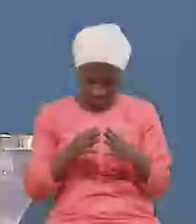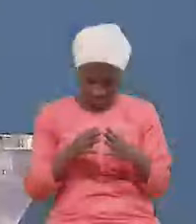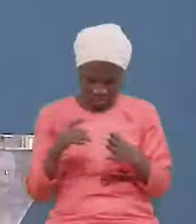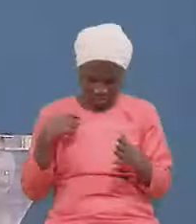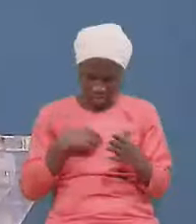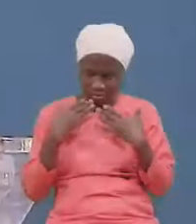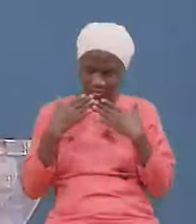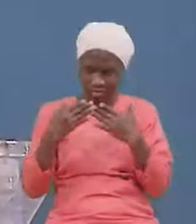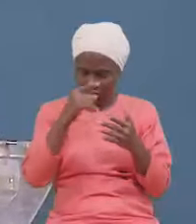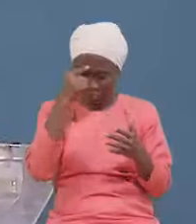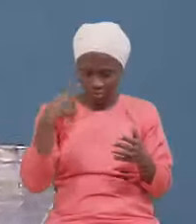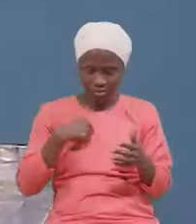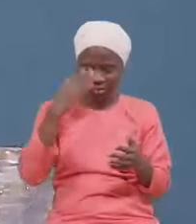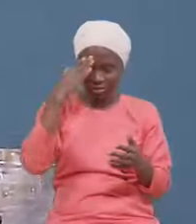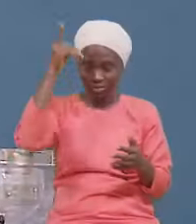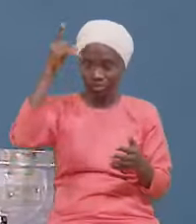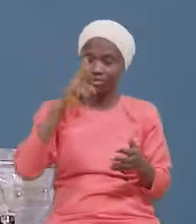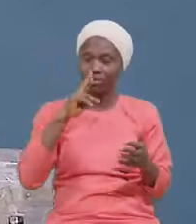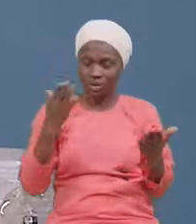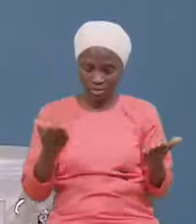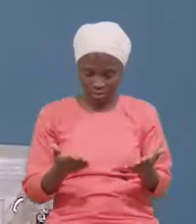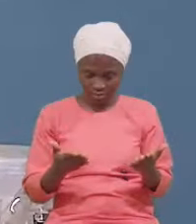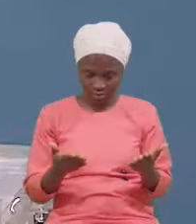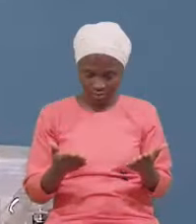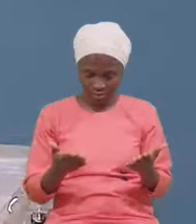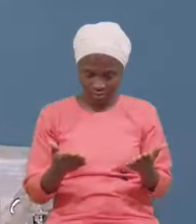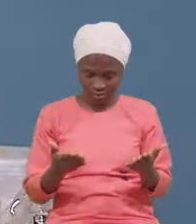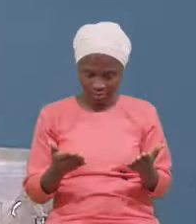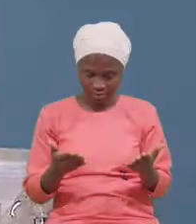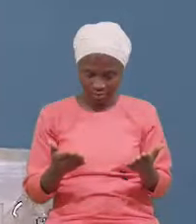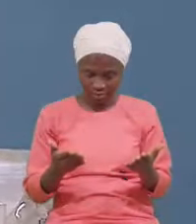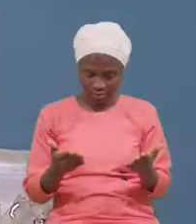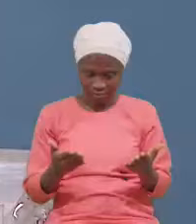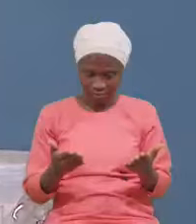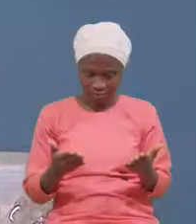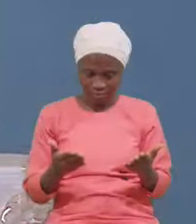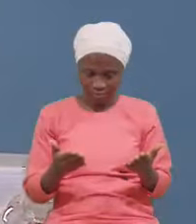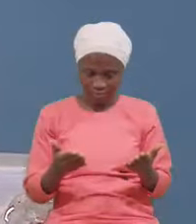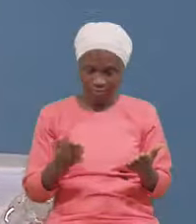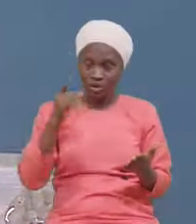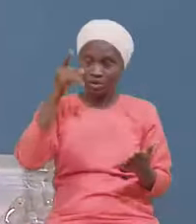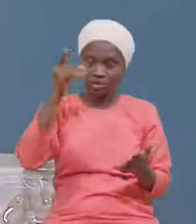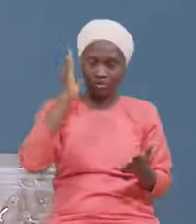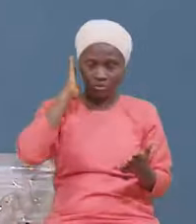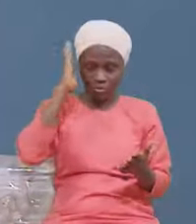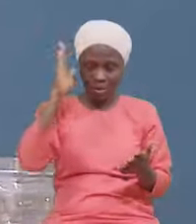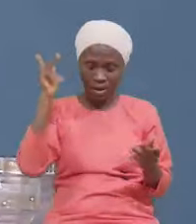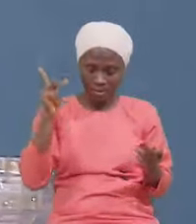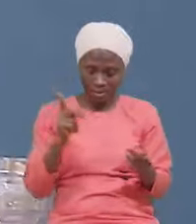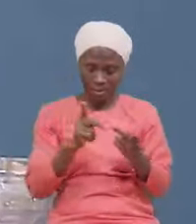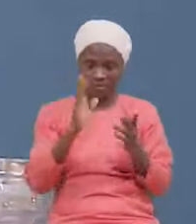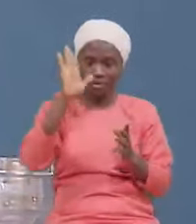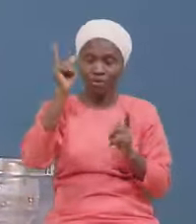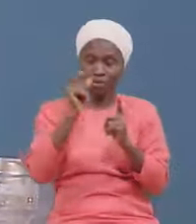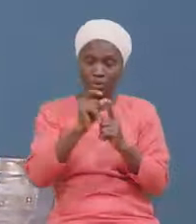thank you because we know you are here. ప్రభువా మీరు మా మధ్య ఉన్నందుకే మీకు వందనములు. And you're going to perfect your work in